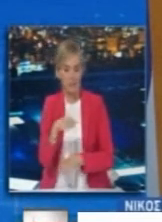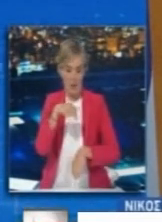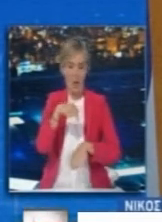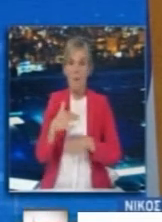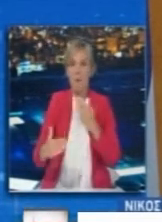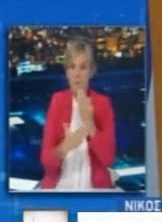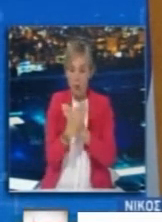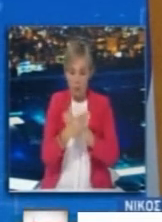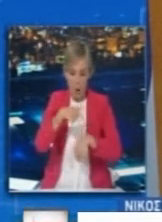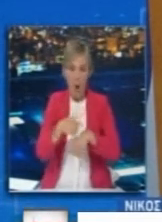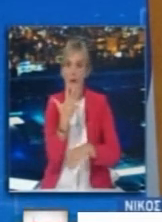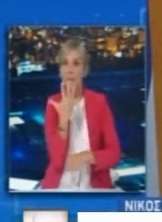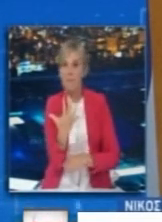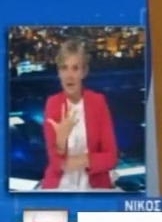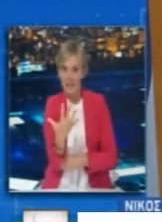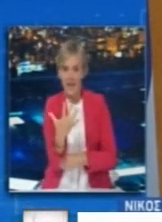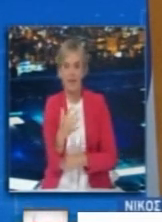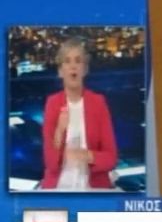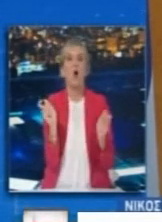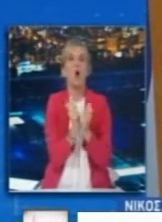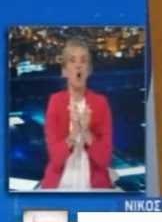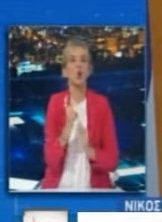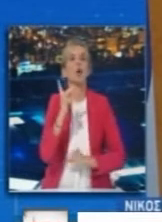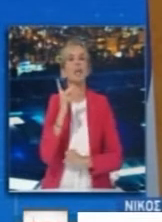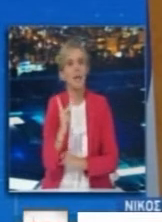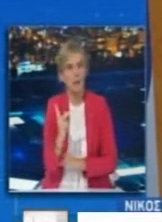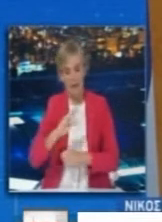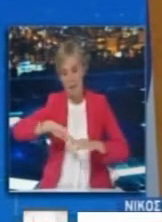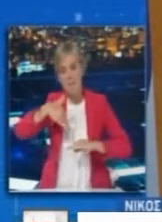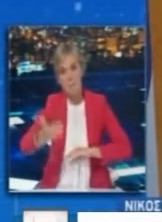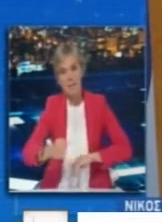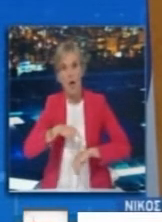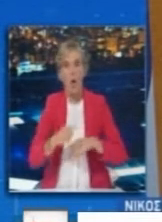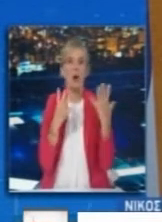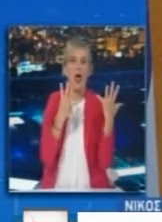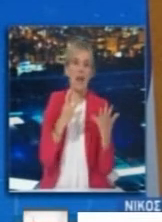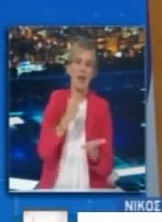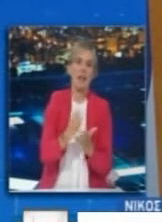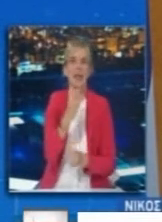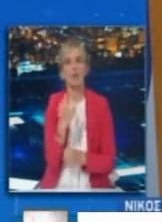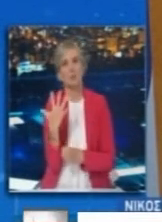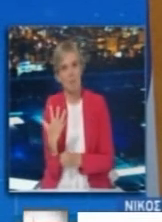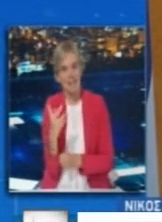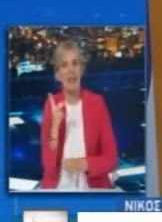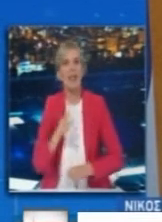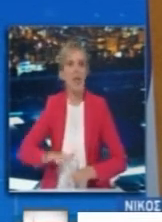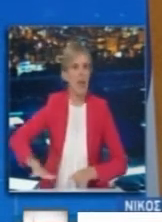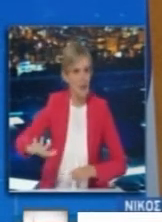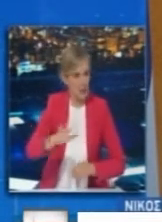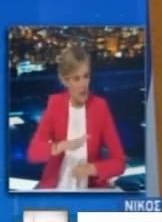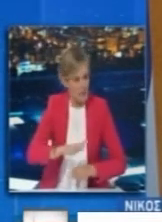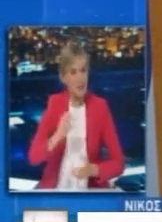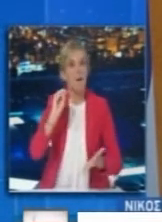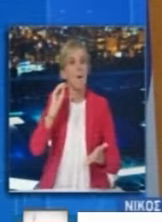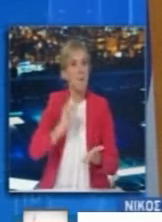πρωί για εκένωση του οικισμού Κεραμία. Στις 9.25 πάλι το πρωί για εκένωση του οικισμού Κεχριές. Και στις 5